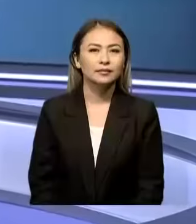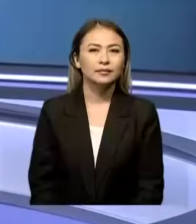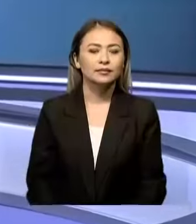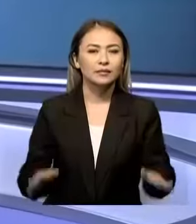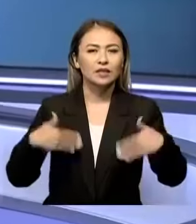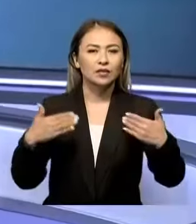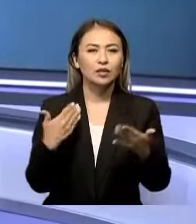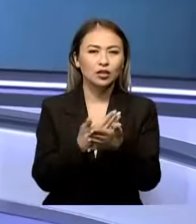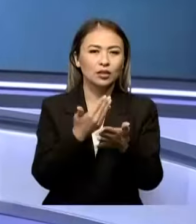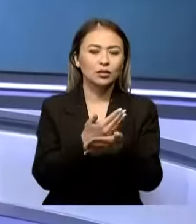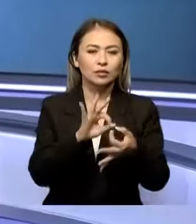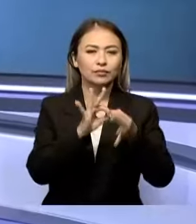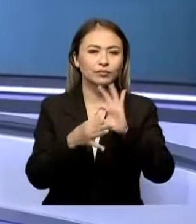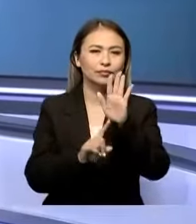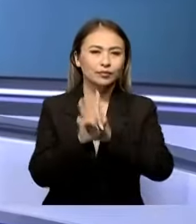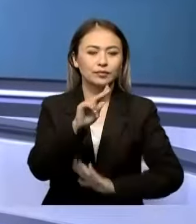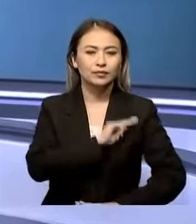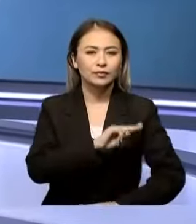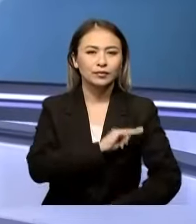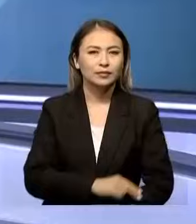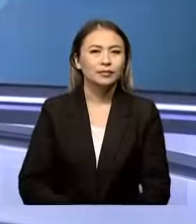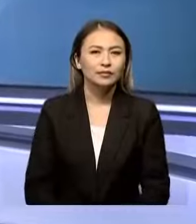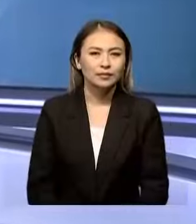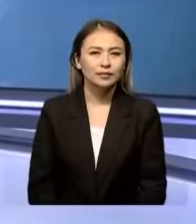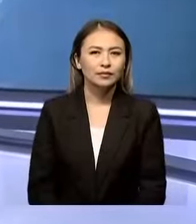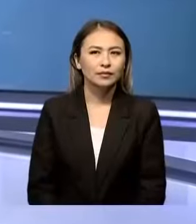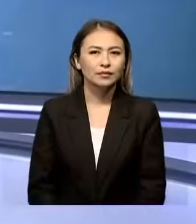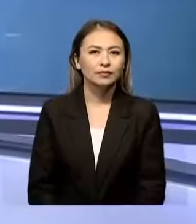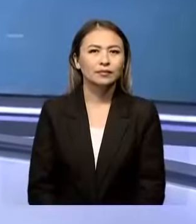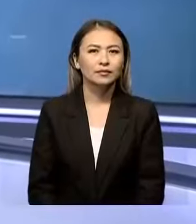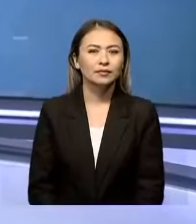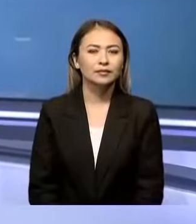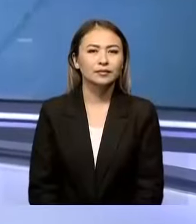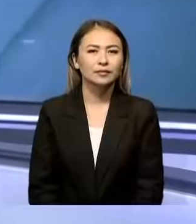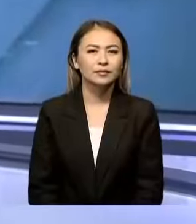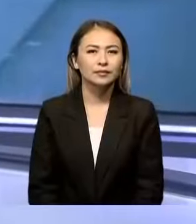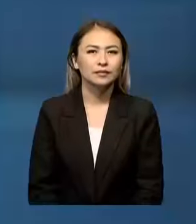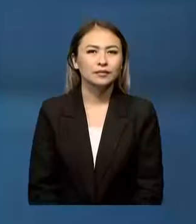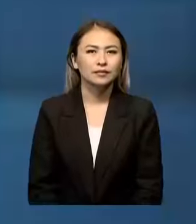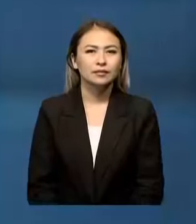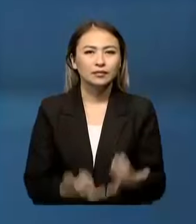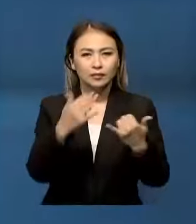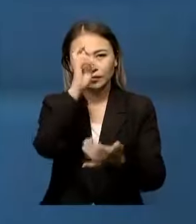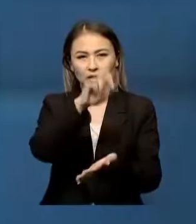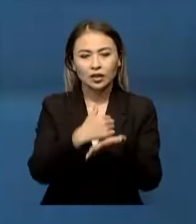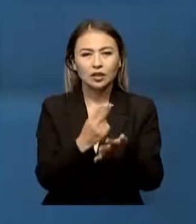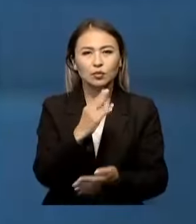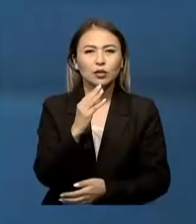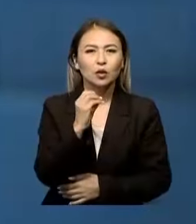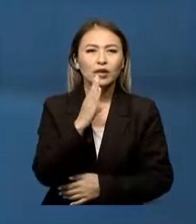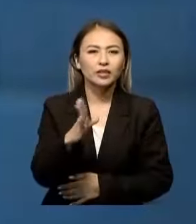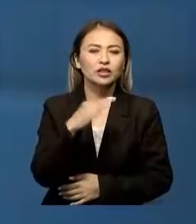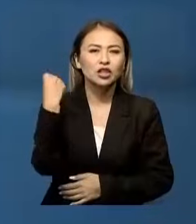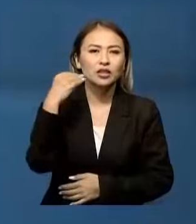Арма көрімен эфирде жаңалықтар, студияда жұмыс істейтін мен Азамат Абылқайыр, сурдудармада Жанбота Сәрсенбаева. Бүгін мемлекет басшысы Қасым